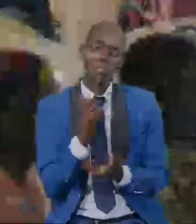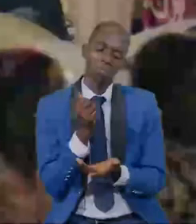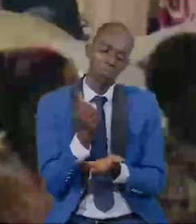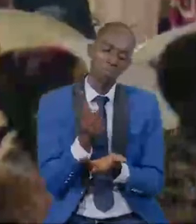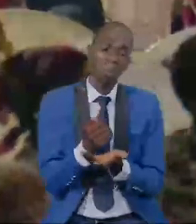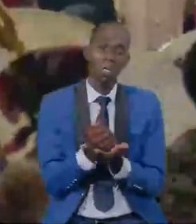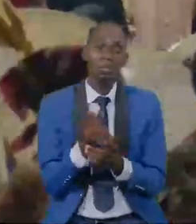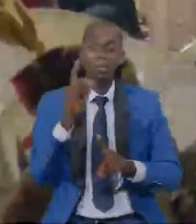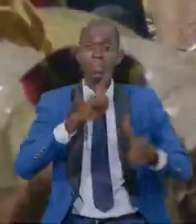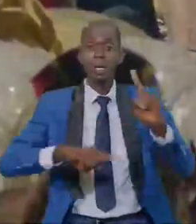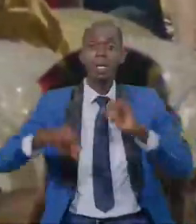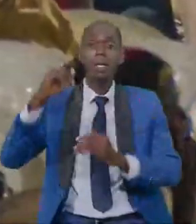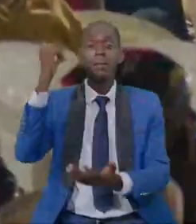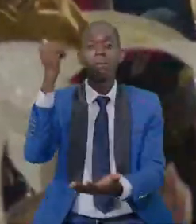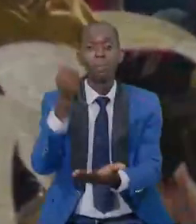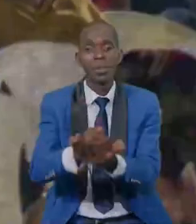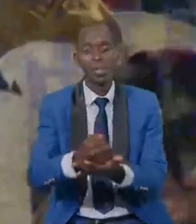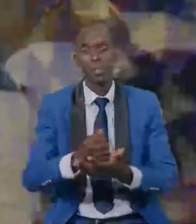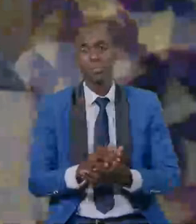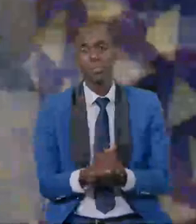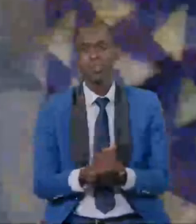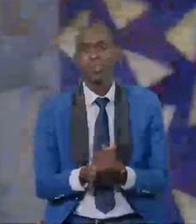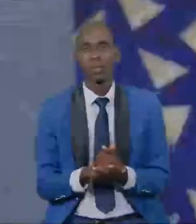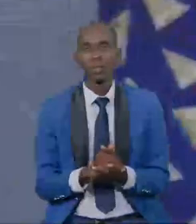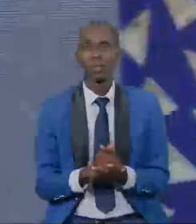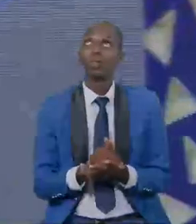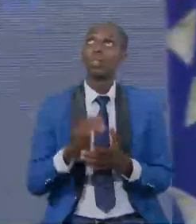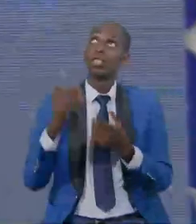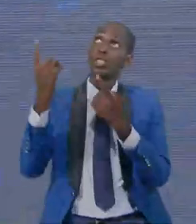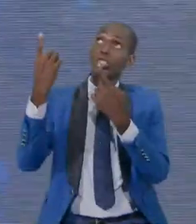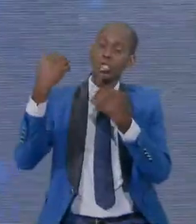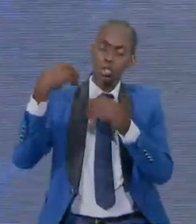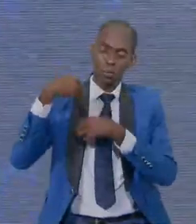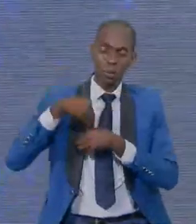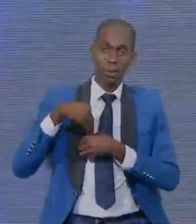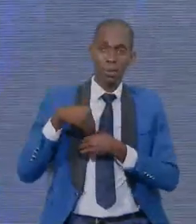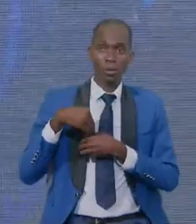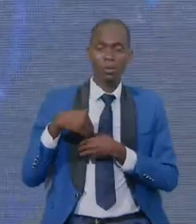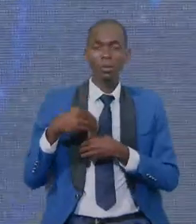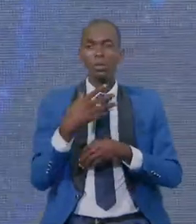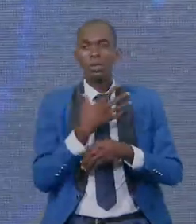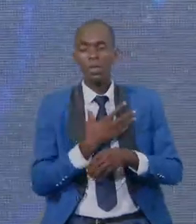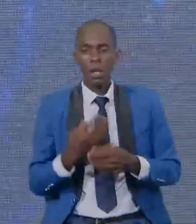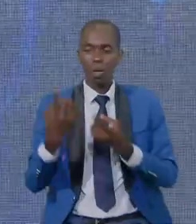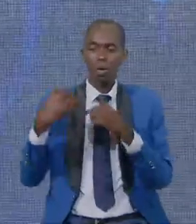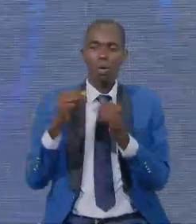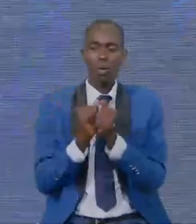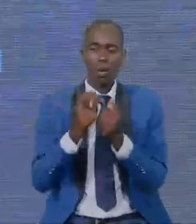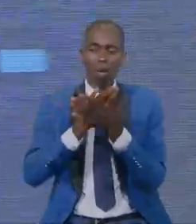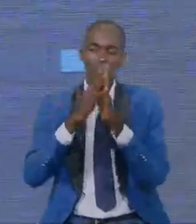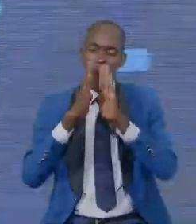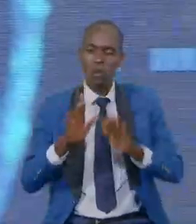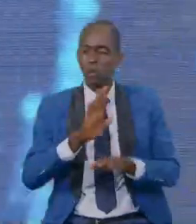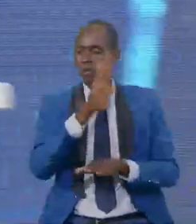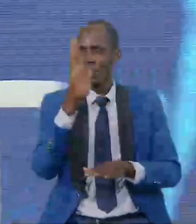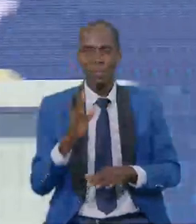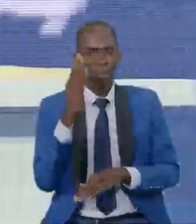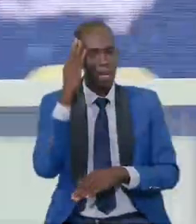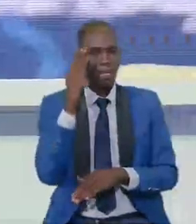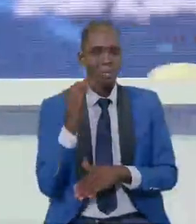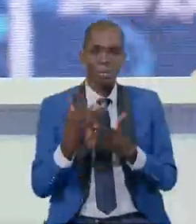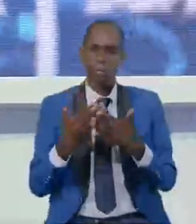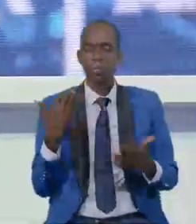Amen. Amen. He comes in. Il rentre. He comes with peace you have never known. Il rentre avec la paix jamais connue. He comes